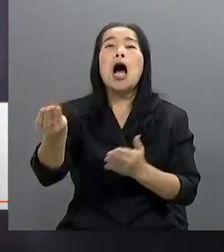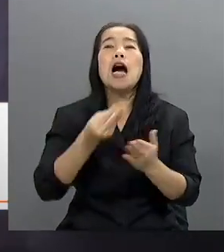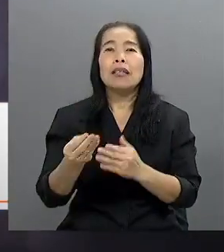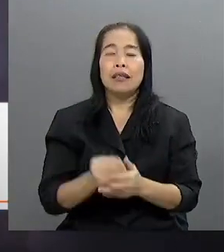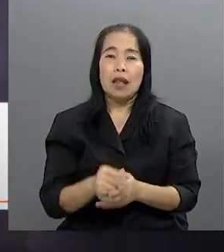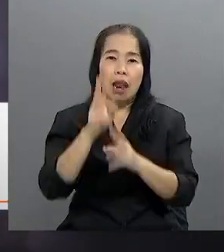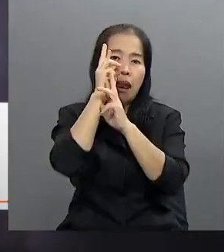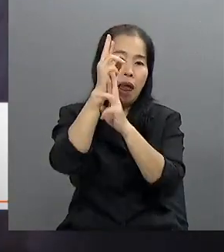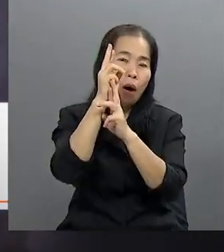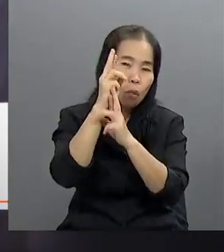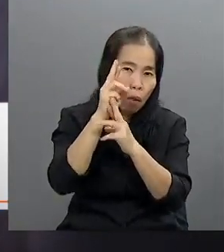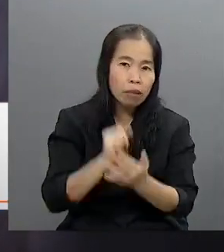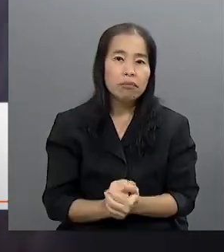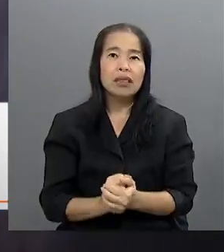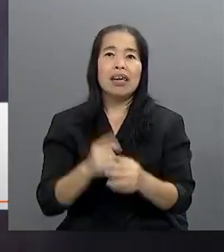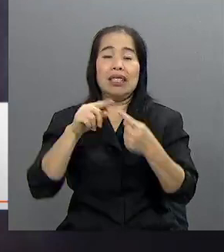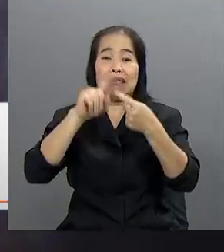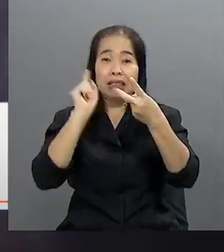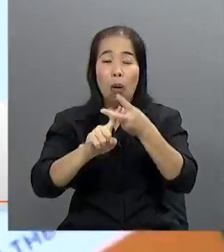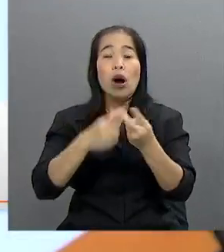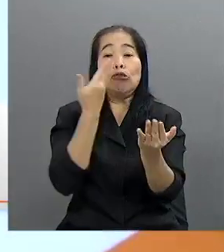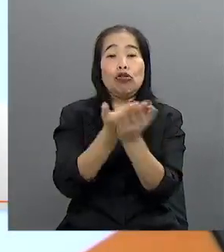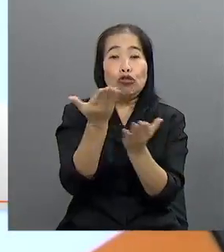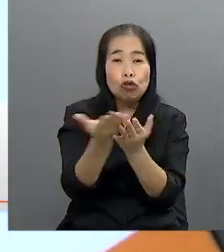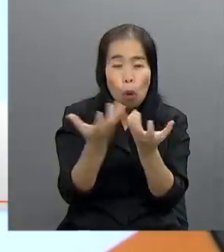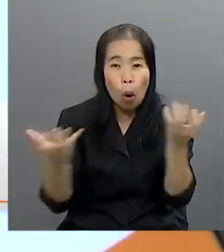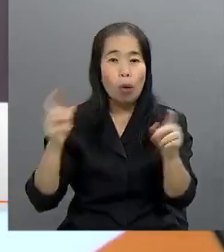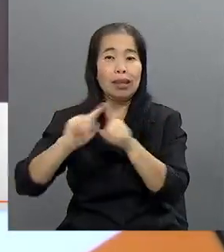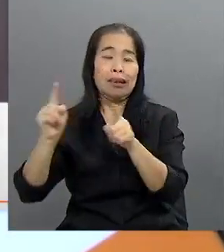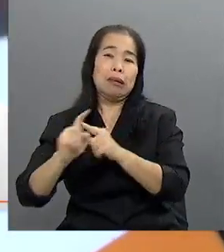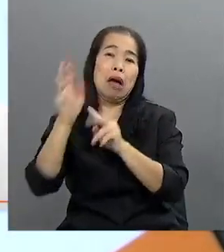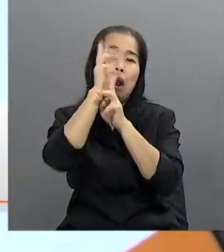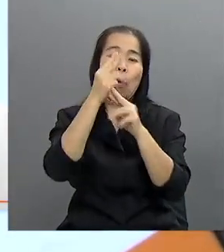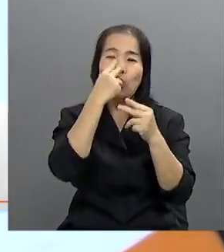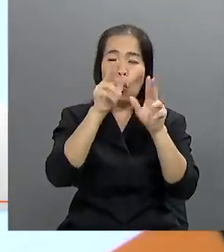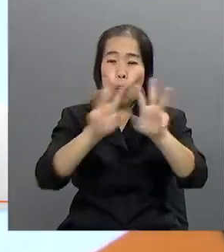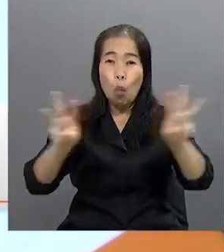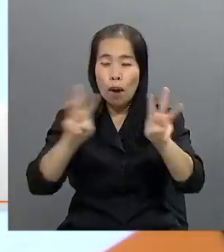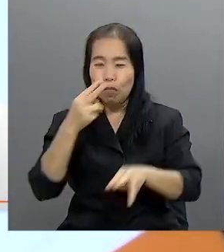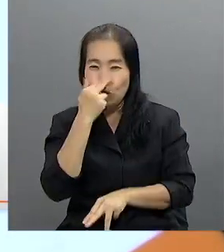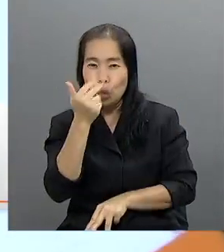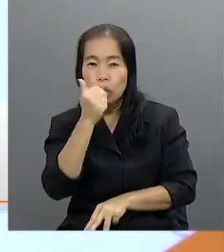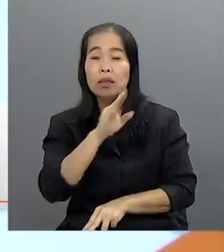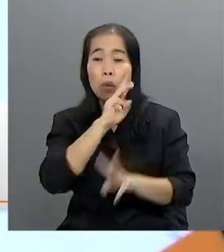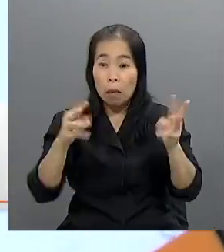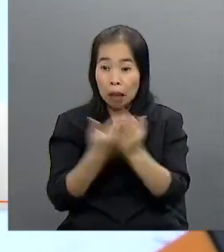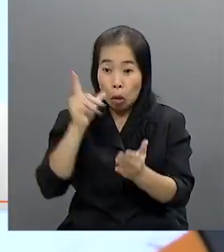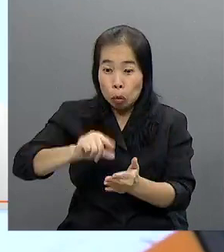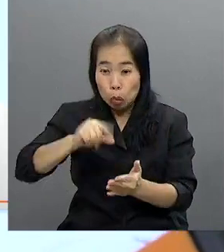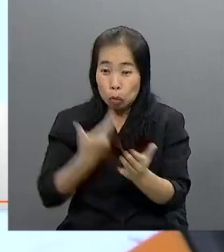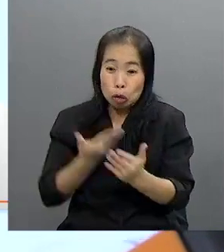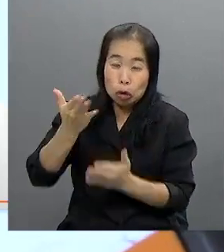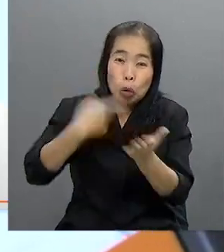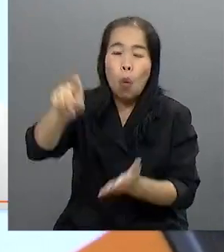ถึง12 12เนี่ยนะฮะช่วงนั้นเนี่ยอย่าให้ราคาที่มันยั่วยวนใจเราทำให้เราขาดสติดังนั้นอะไรก็ตาม